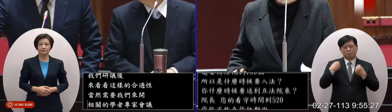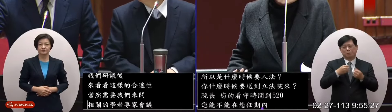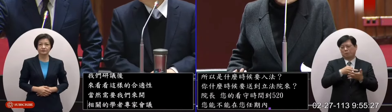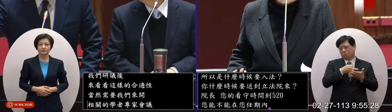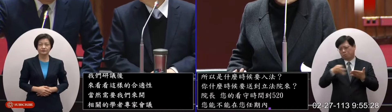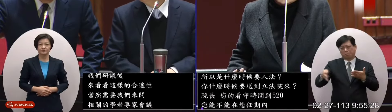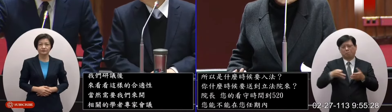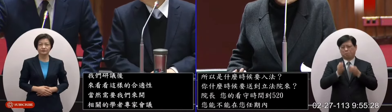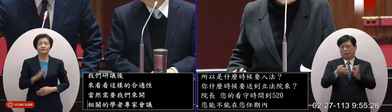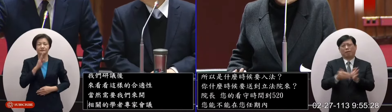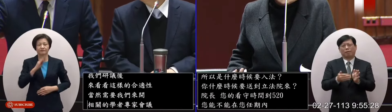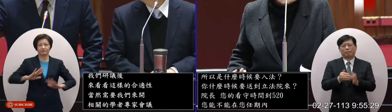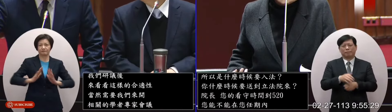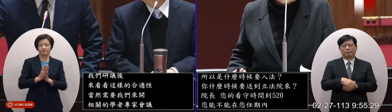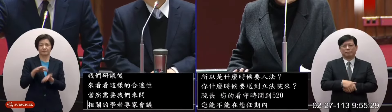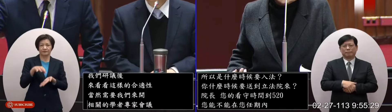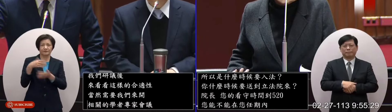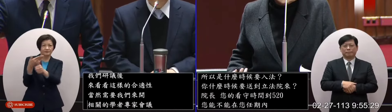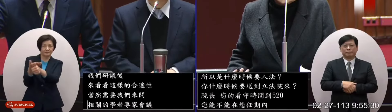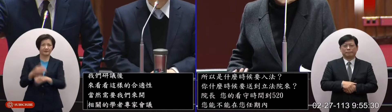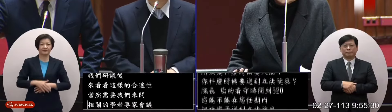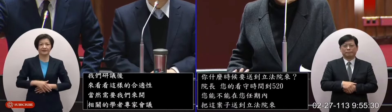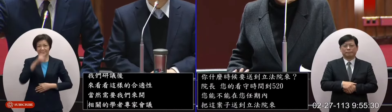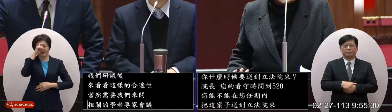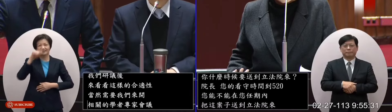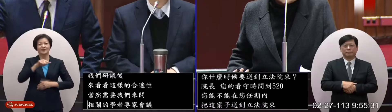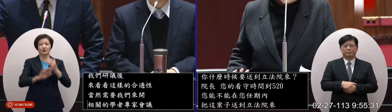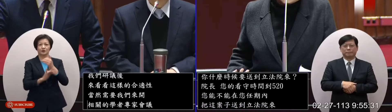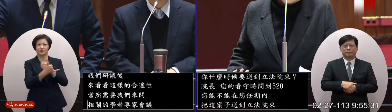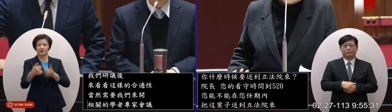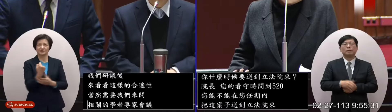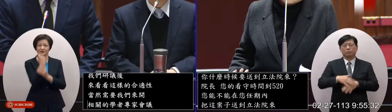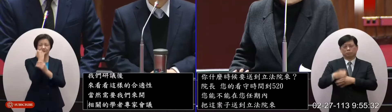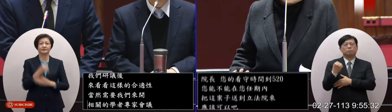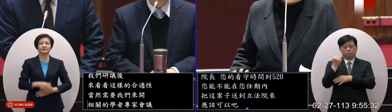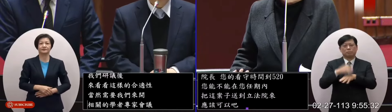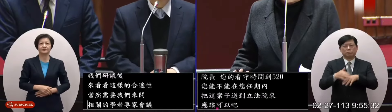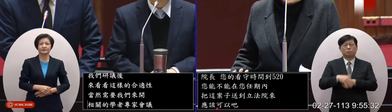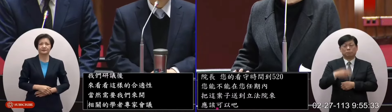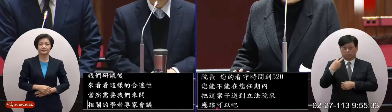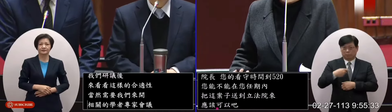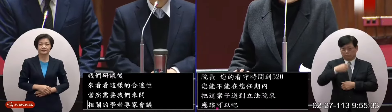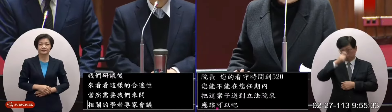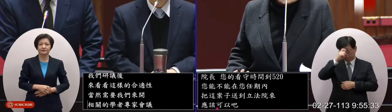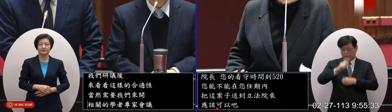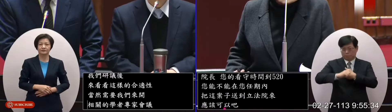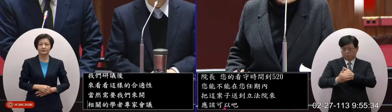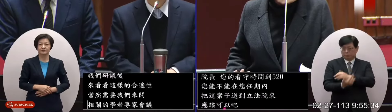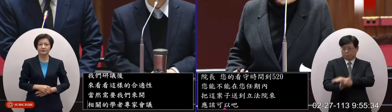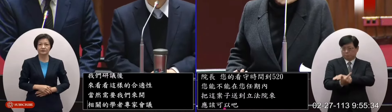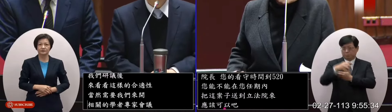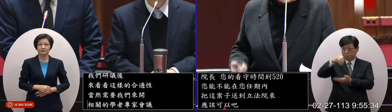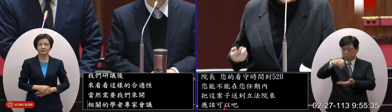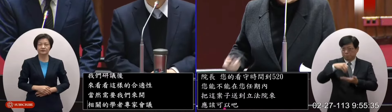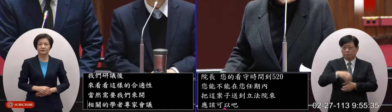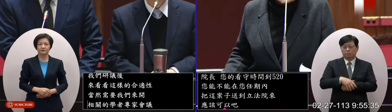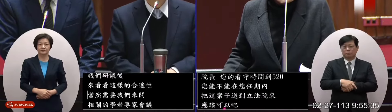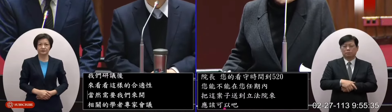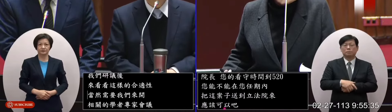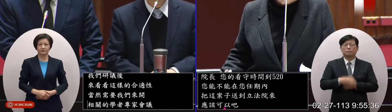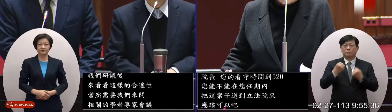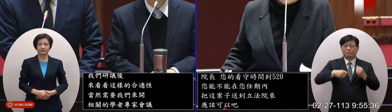久了。 是我们马上提出来，那希望委员能够大力支持。 我们会支持，而且我们希望你们尽快送进来，能够